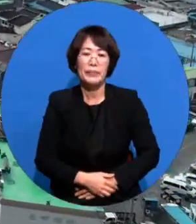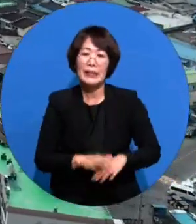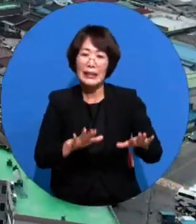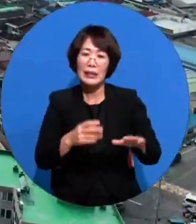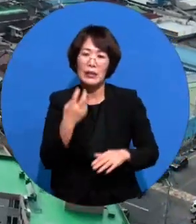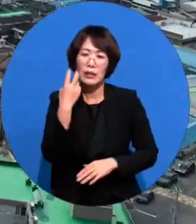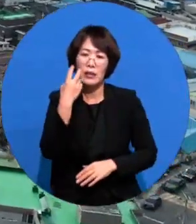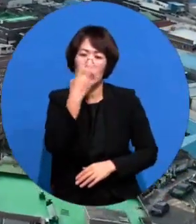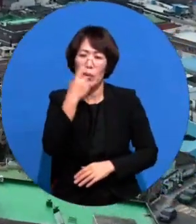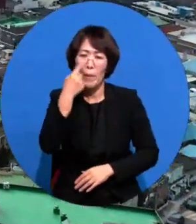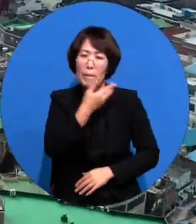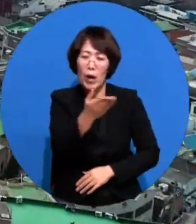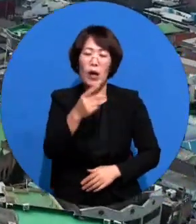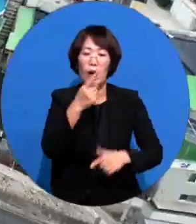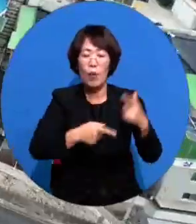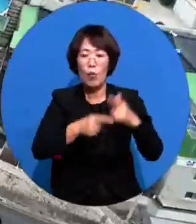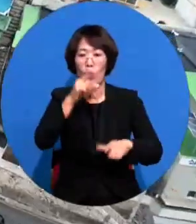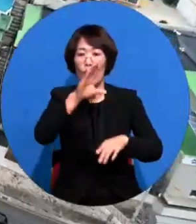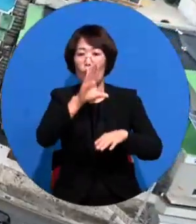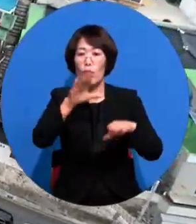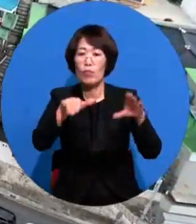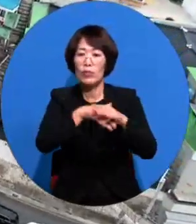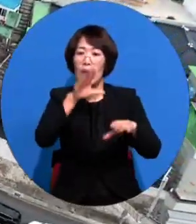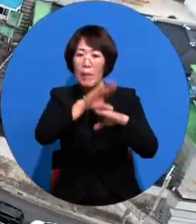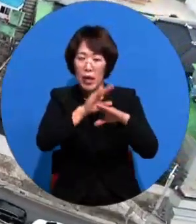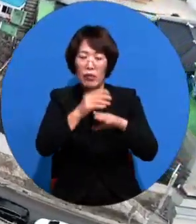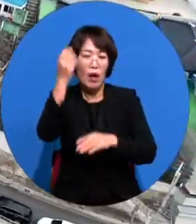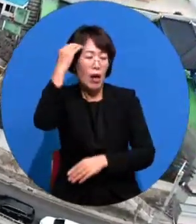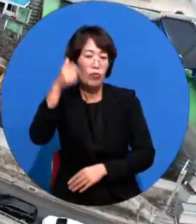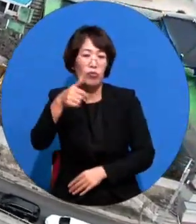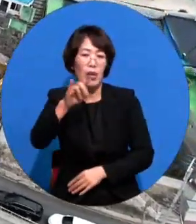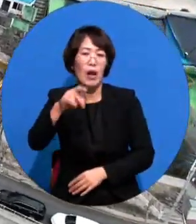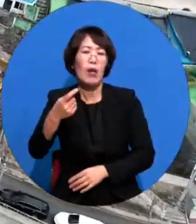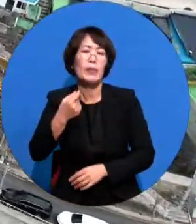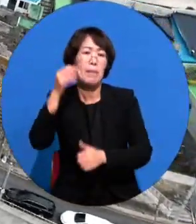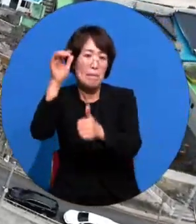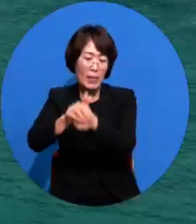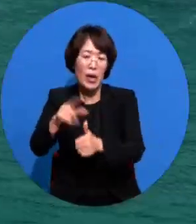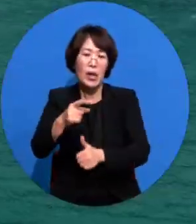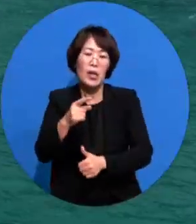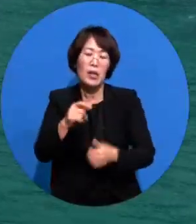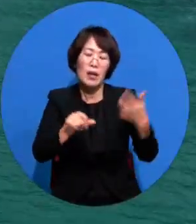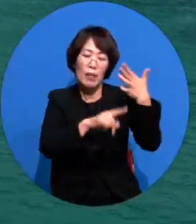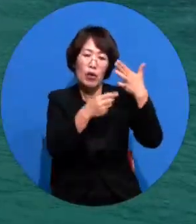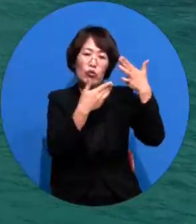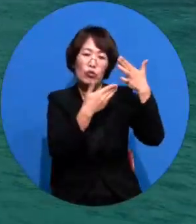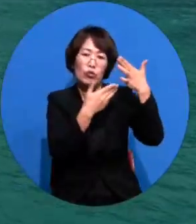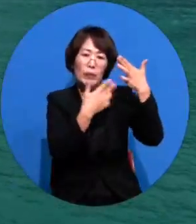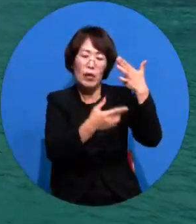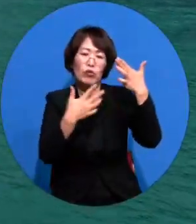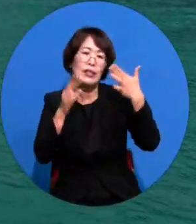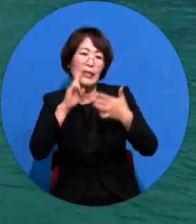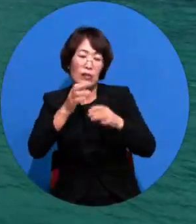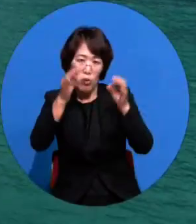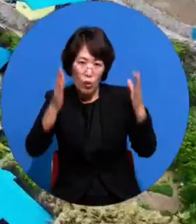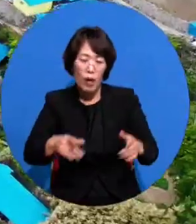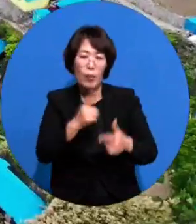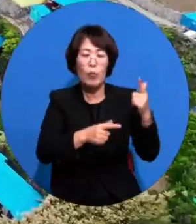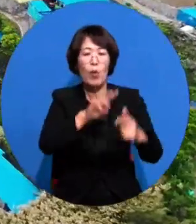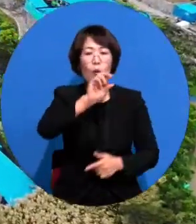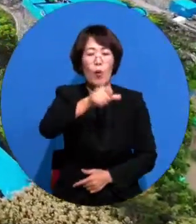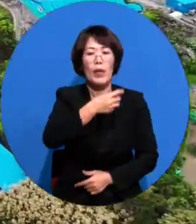이번 여론조사는 목포 문화방송이 한국 갤럽에 의뢰해 지난 8일과 9일 이틀 동안 목포시 504명,